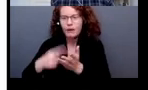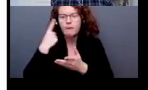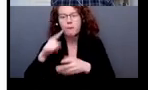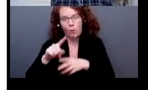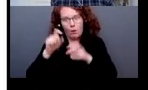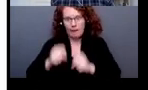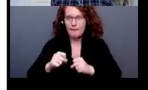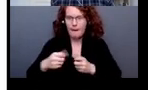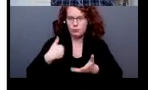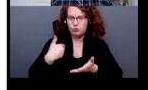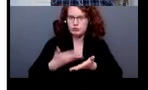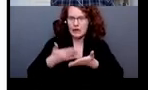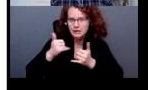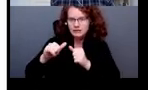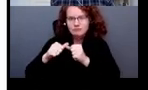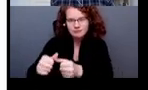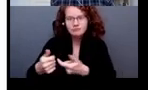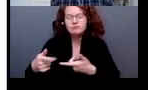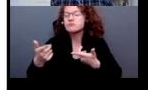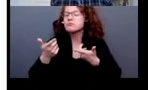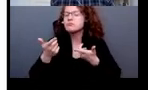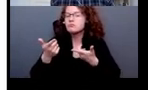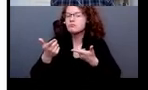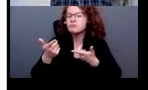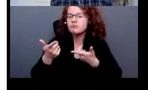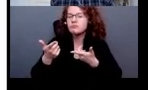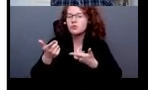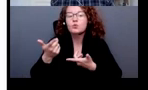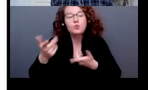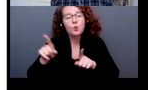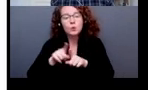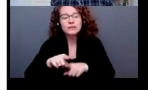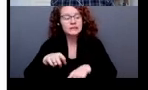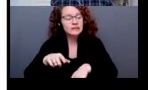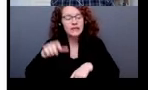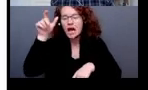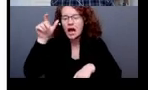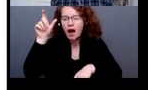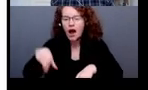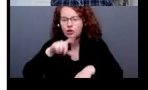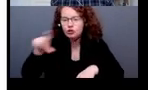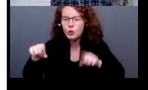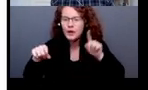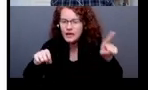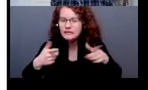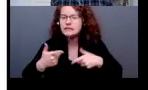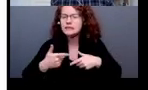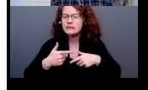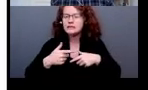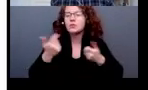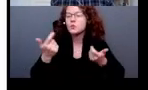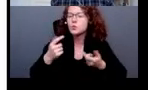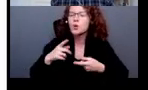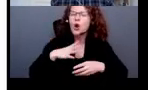largement sur d'autres territoires, par exemple, là on est en Suisse, mais par exemple avec un cousin ou un collègue